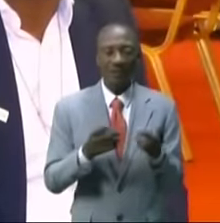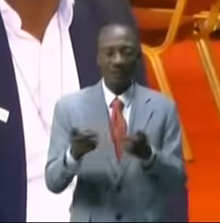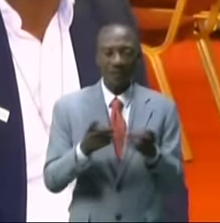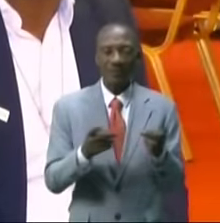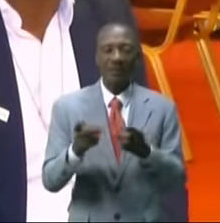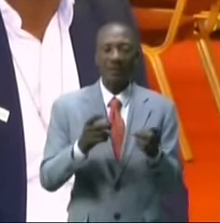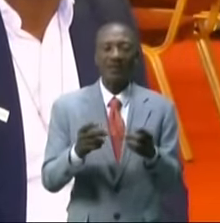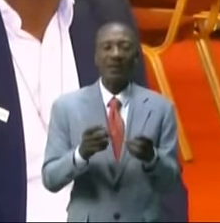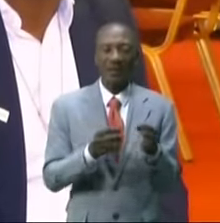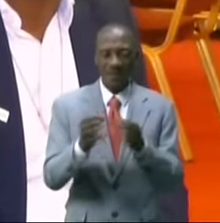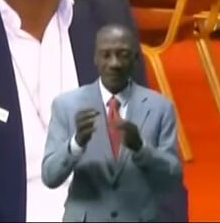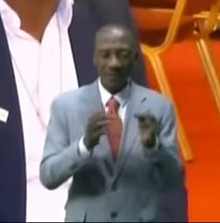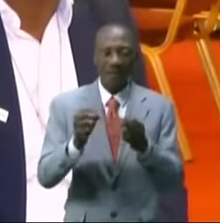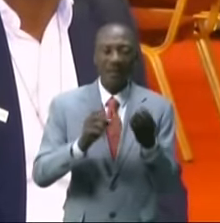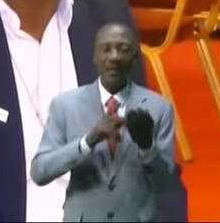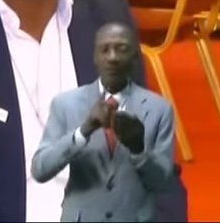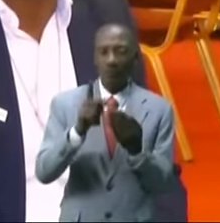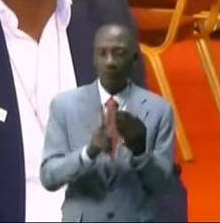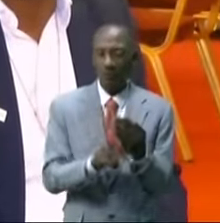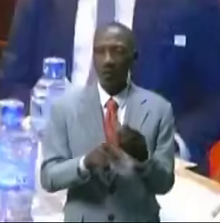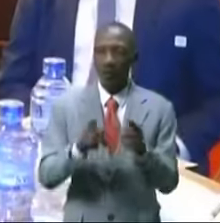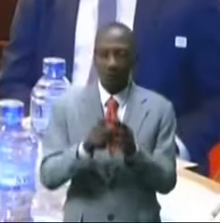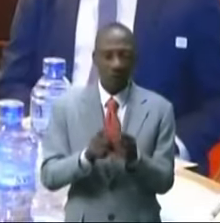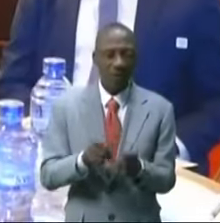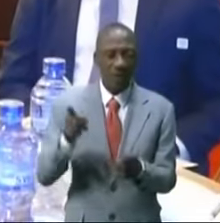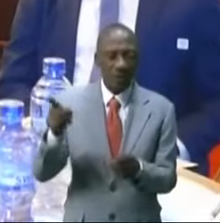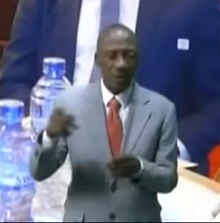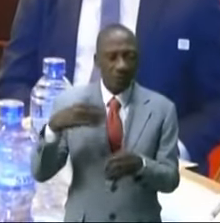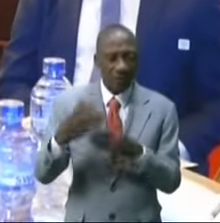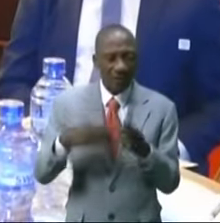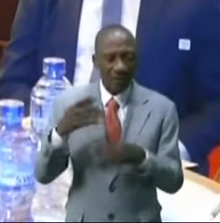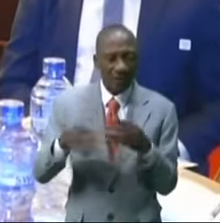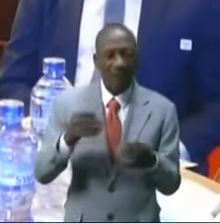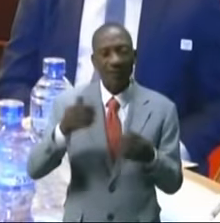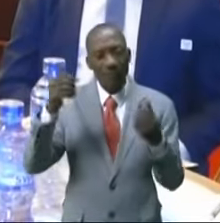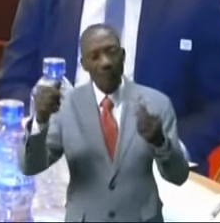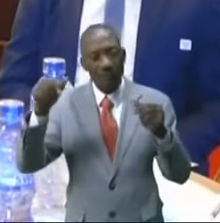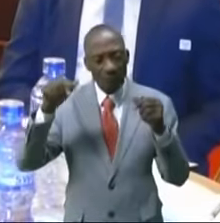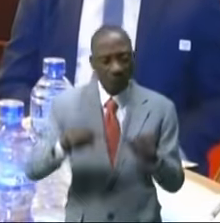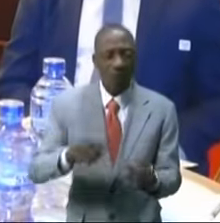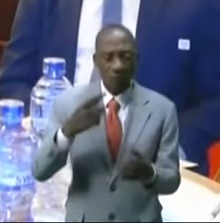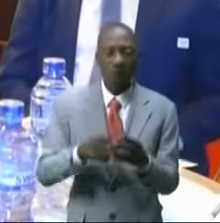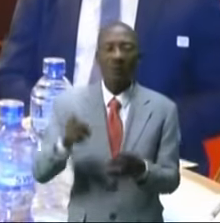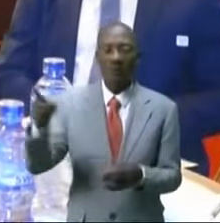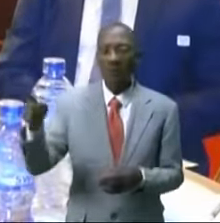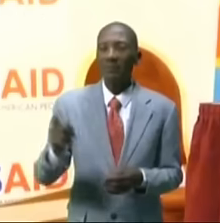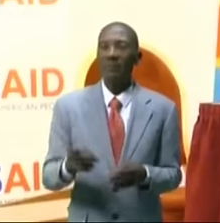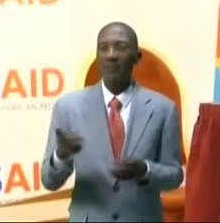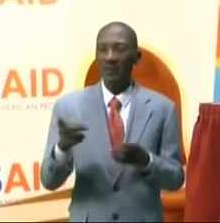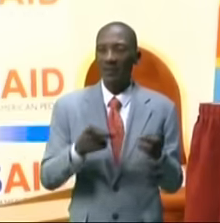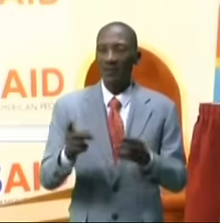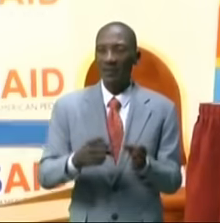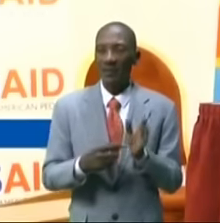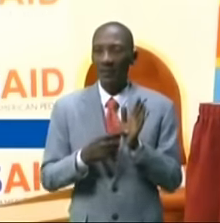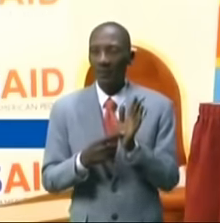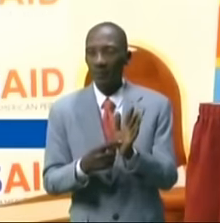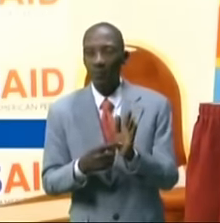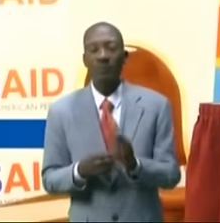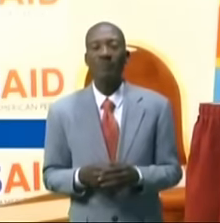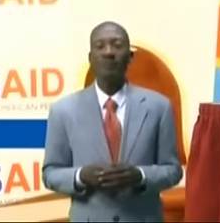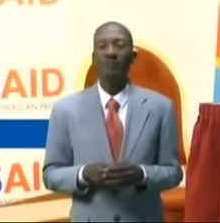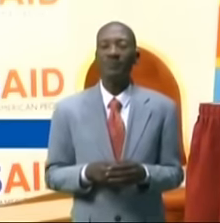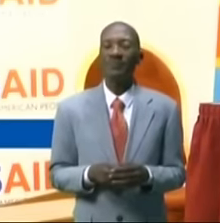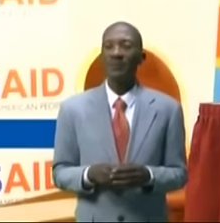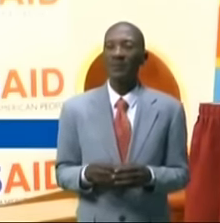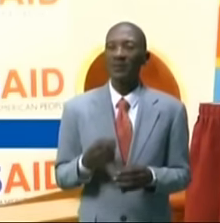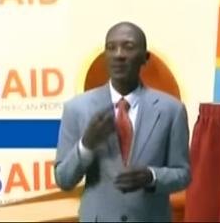saluant les résultats obtenus. Nous avons bénéficié de l'expertise du CID BEFAR dans toutes les phases de la mise